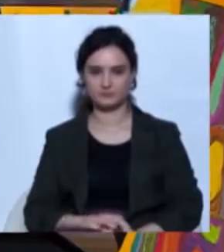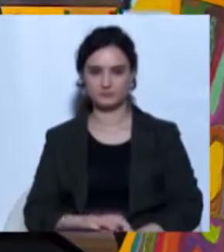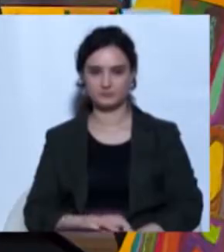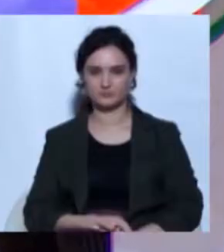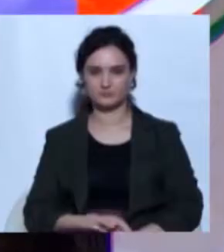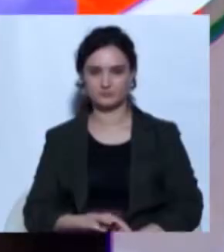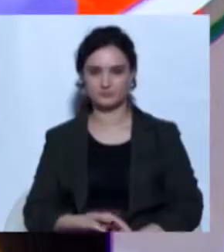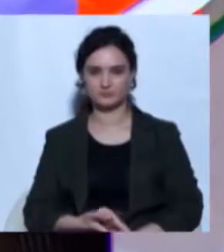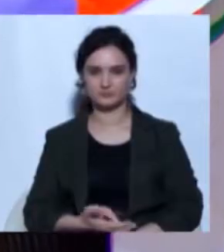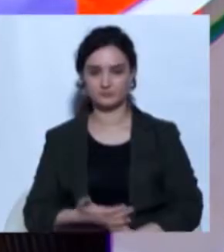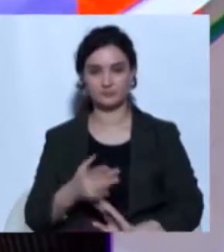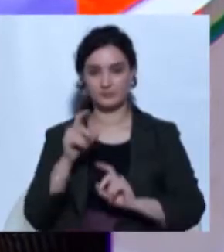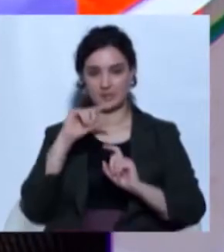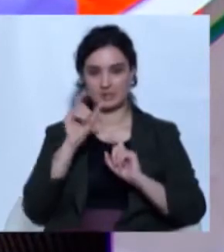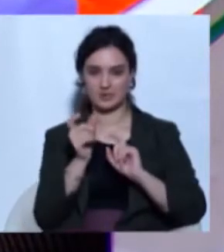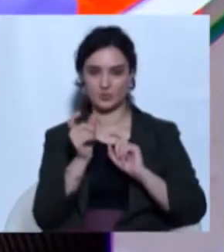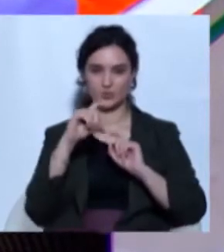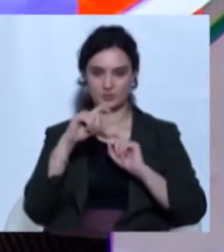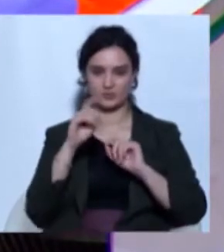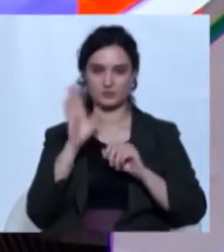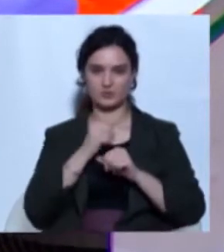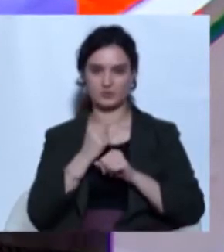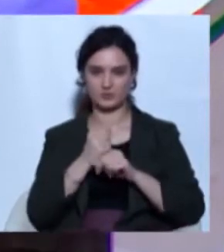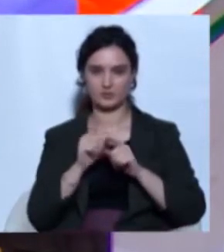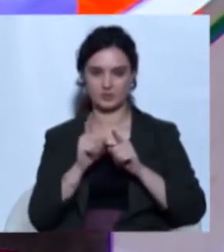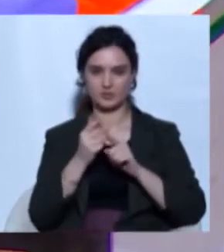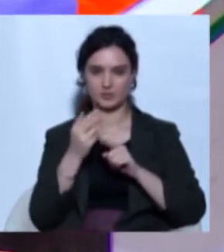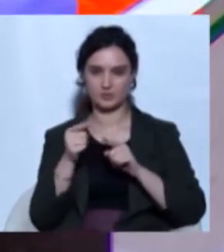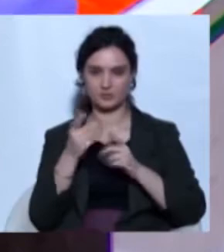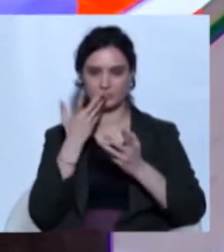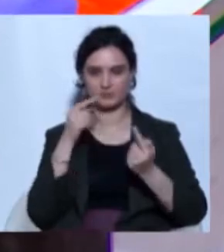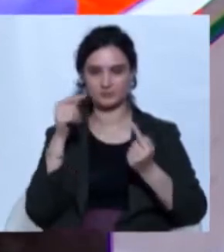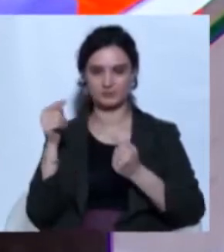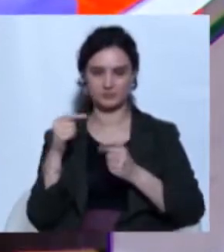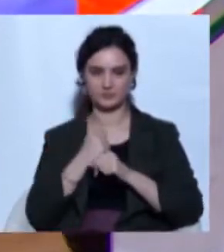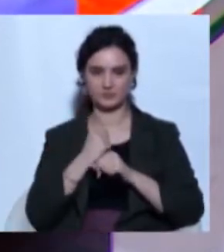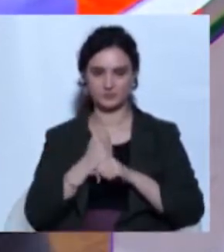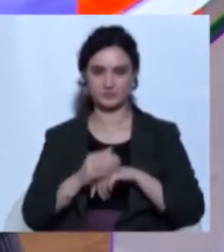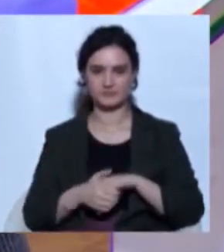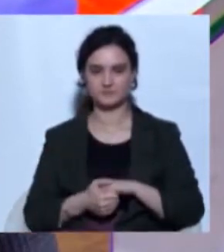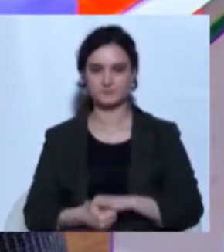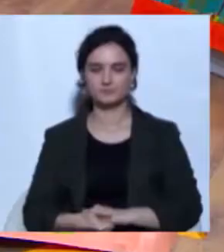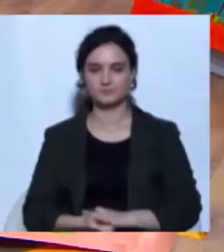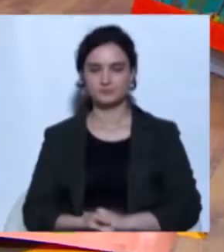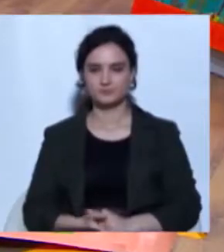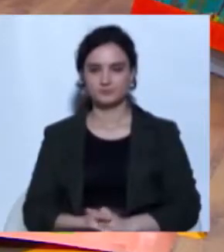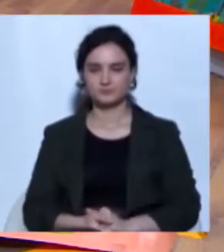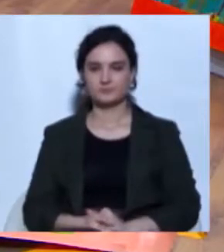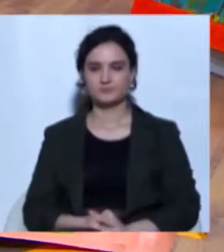ესე თუ ესე. მოდი ესე გავაკეთოთ ხო, რაღაცა რითმი შევქმნათ ამ ფერების